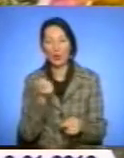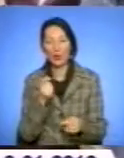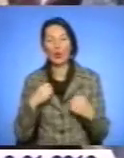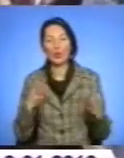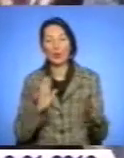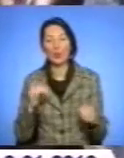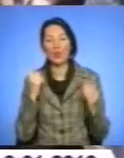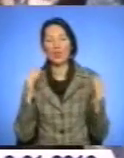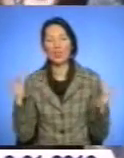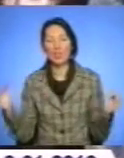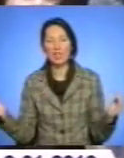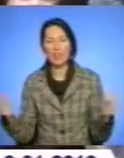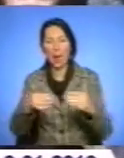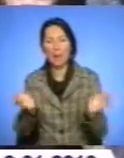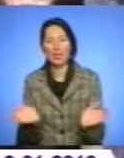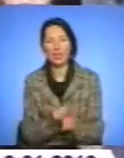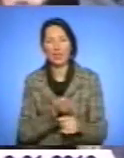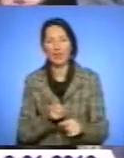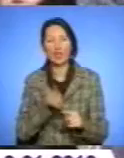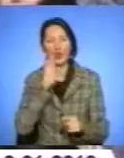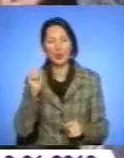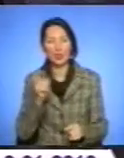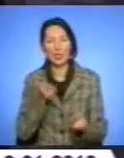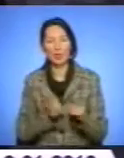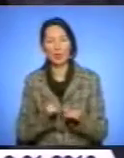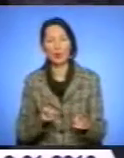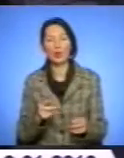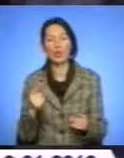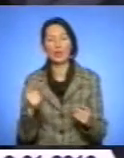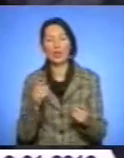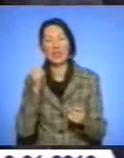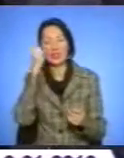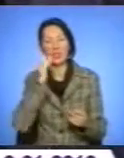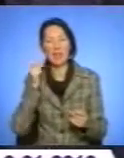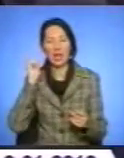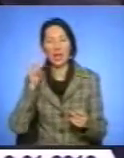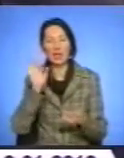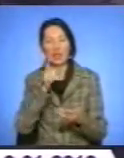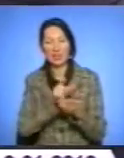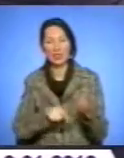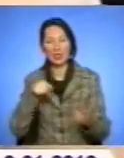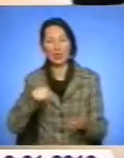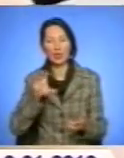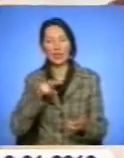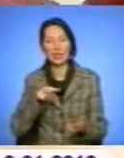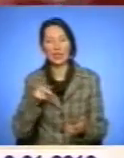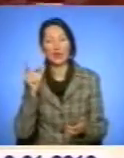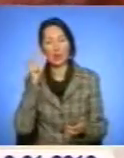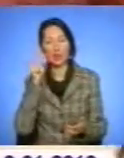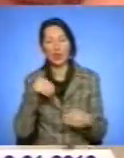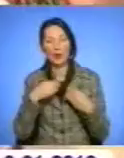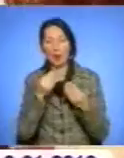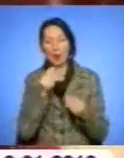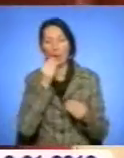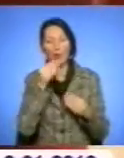господині приготують за традиційним українським рецептом 1300 літрів куті та почастують охочих. Для цього використають 300